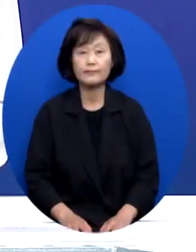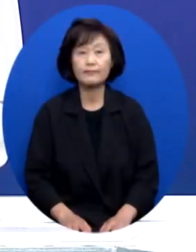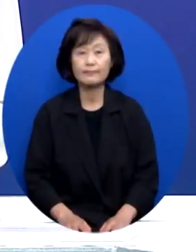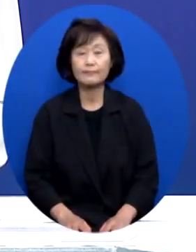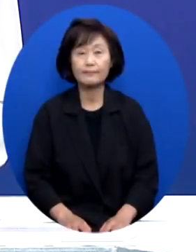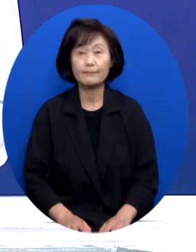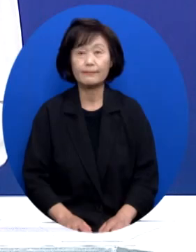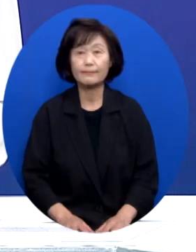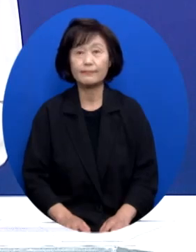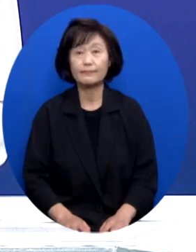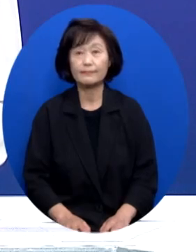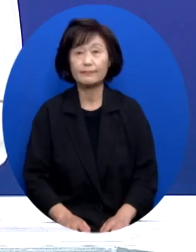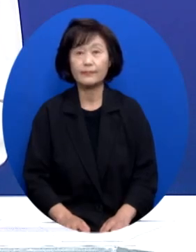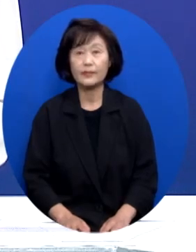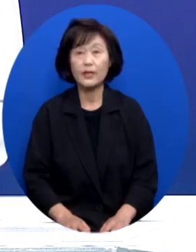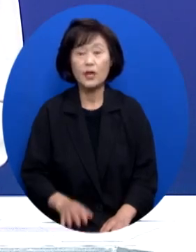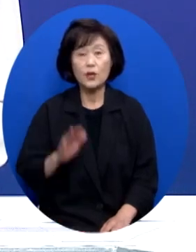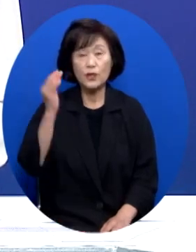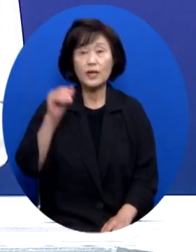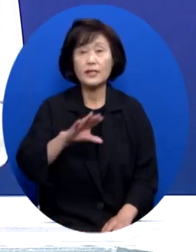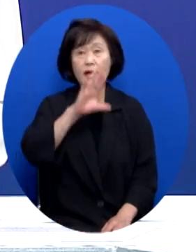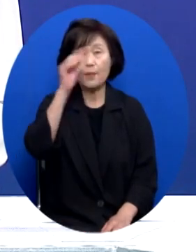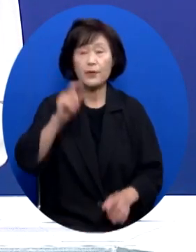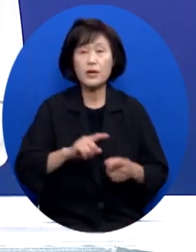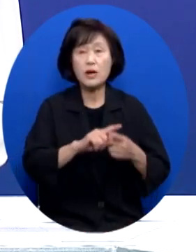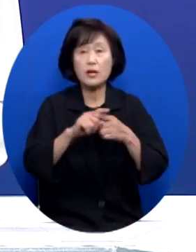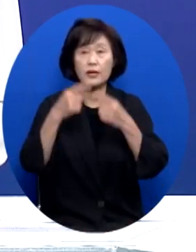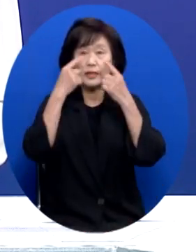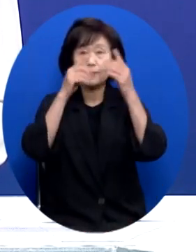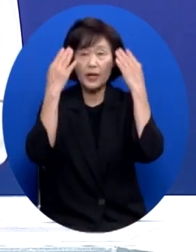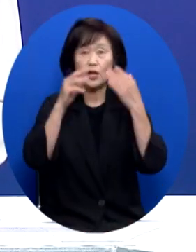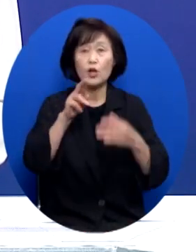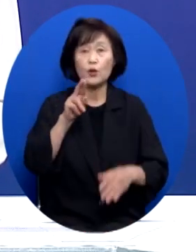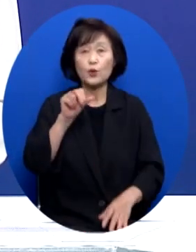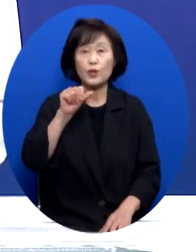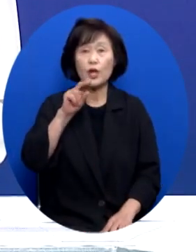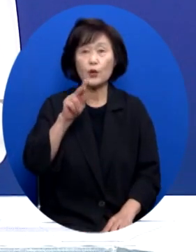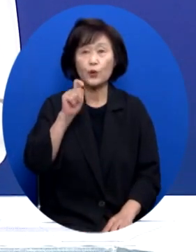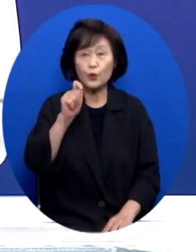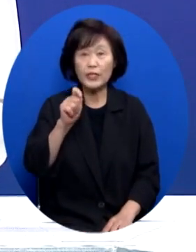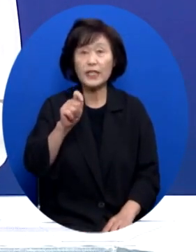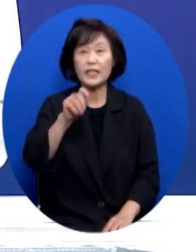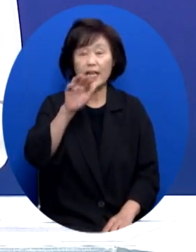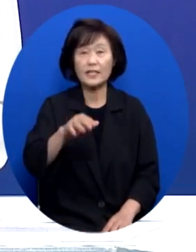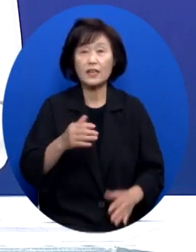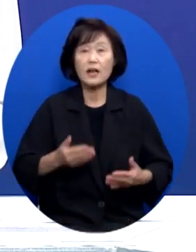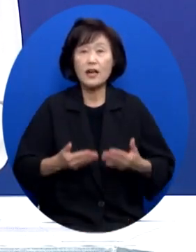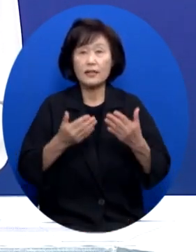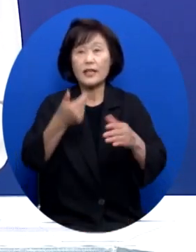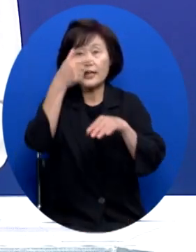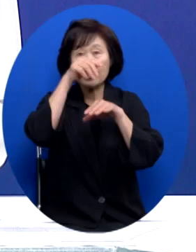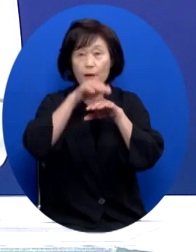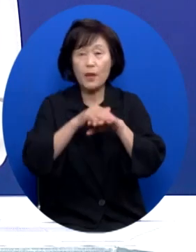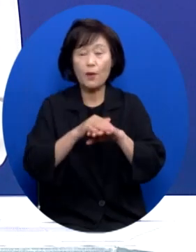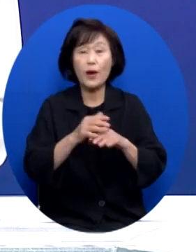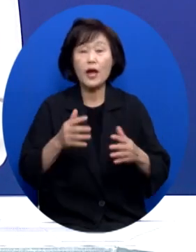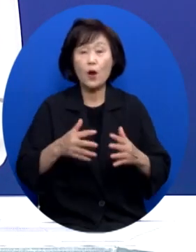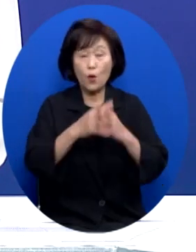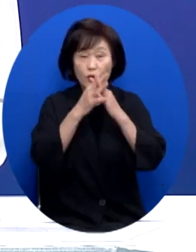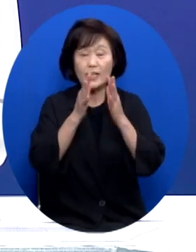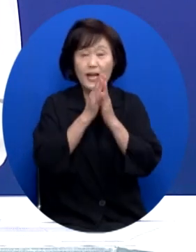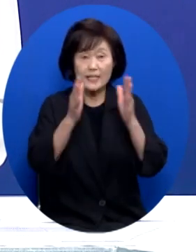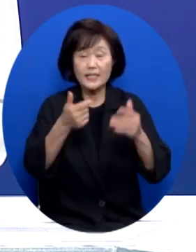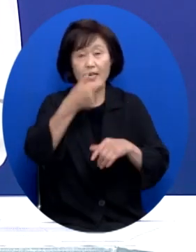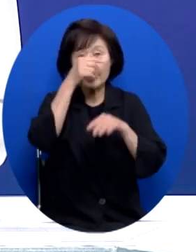각 지역별 소식입니다. 최근 아프리카 연합대학 UAUT 바라카홀 헌당 예배와 기공식이 진행됐는데요.